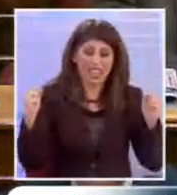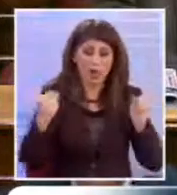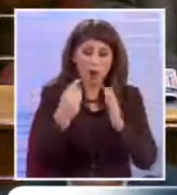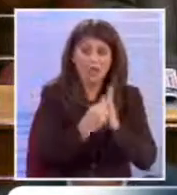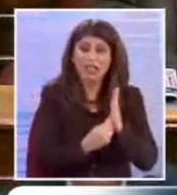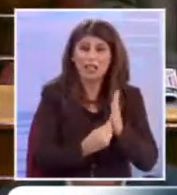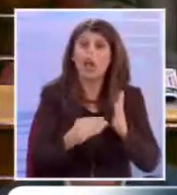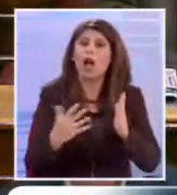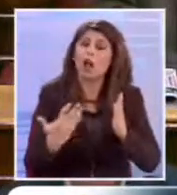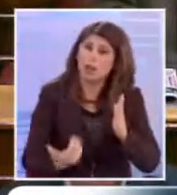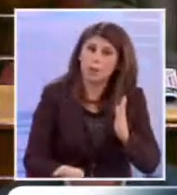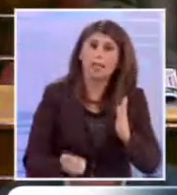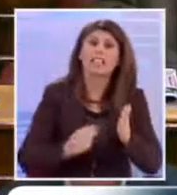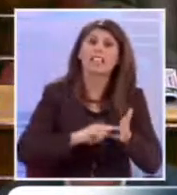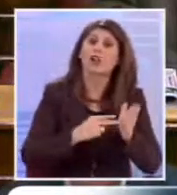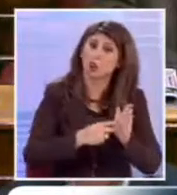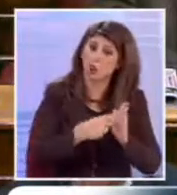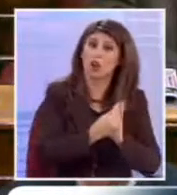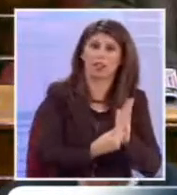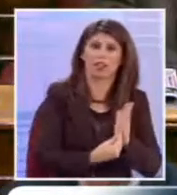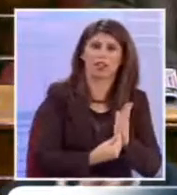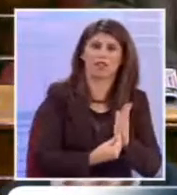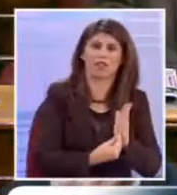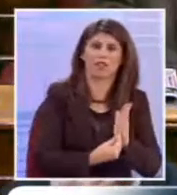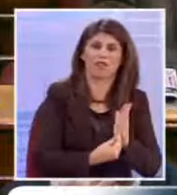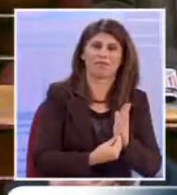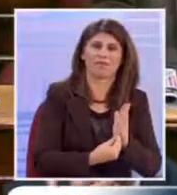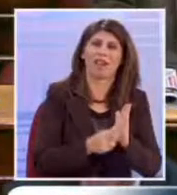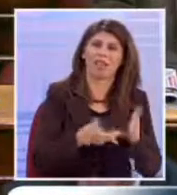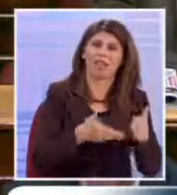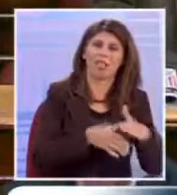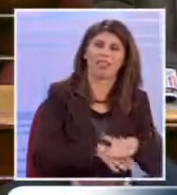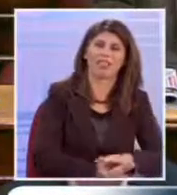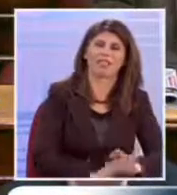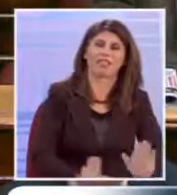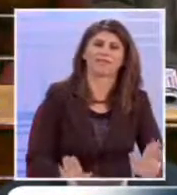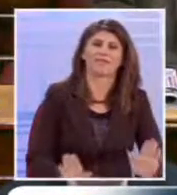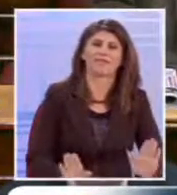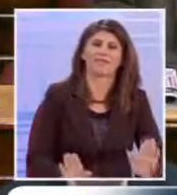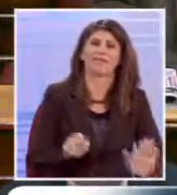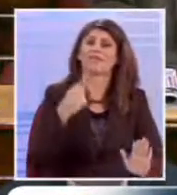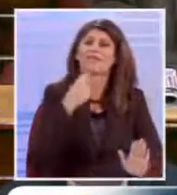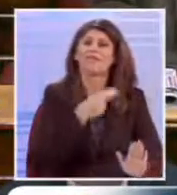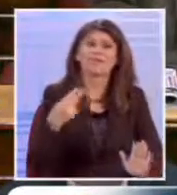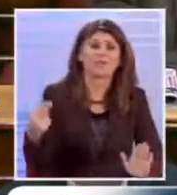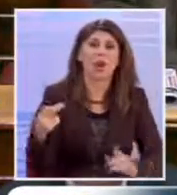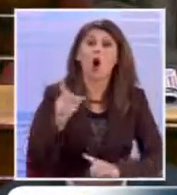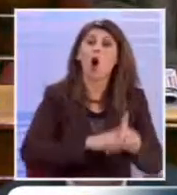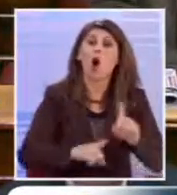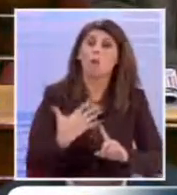ανθρώπους, αλλά υπάρχει και οικονομικό κριτήριο. Απεκρύβει αυτό το κριτήριο, που σημαίνει όποιος